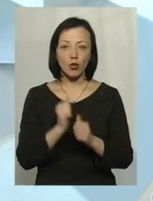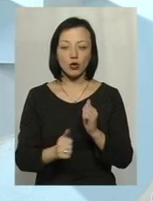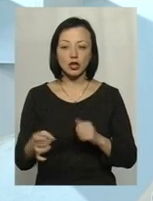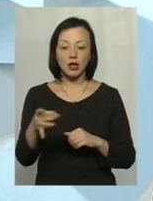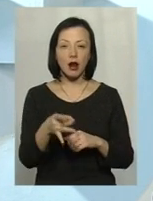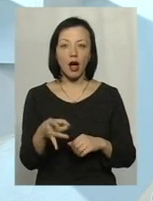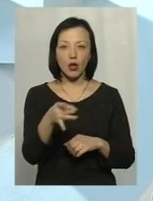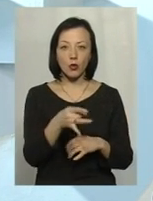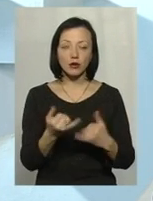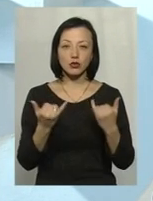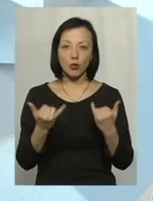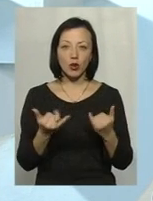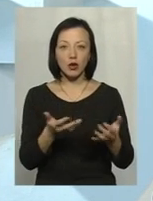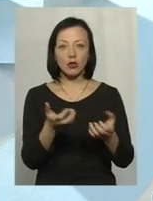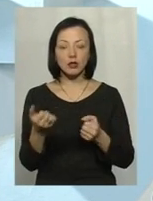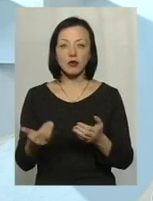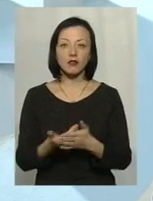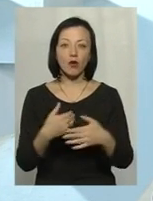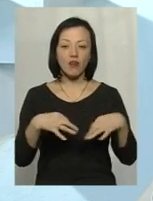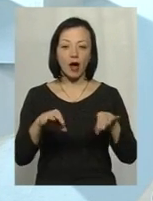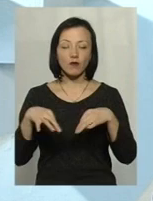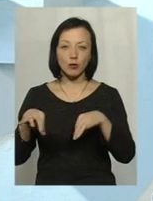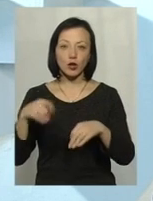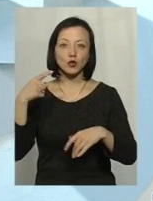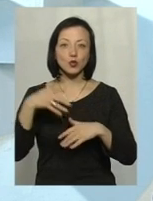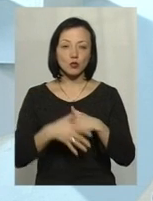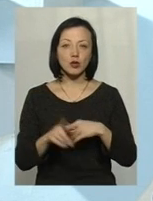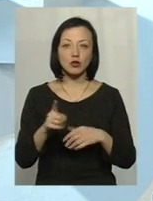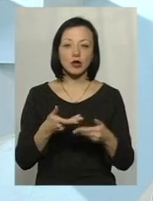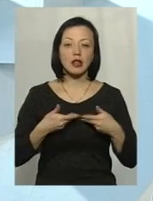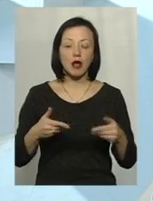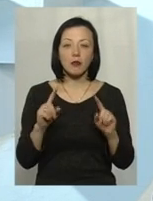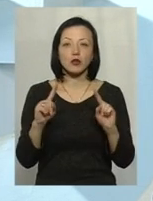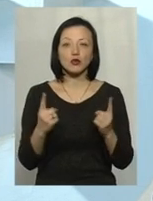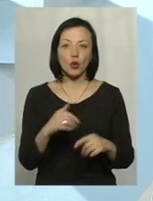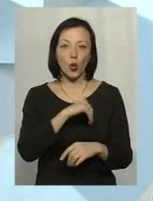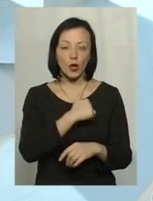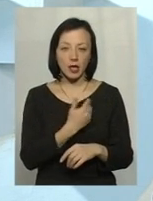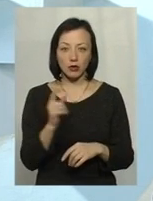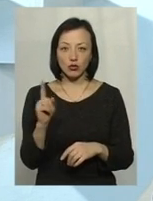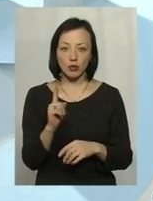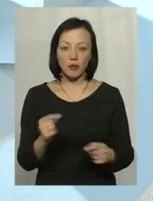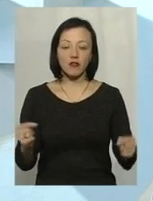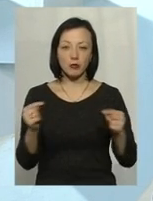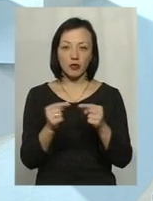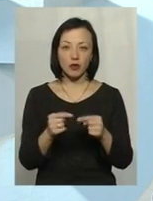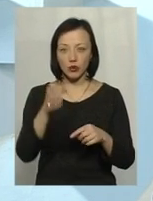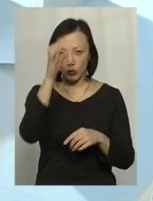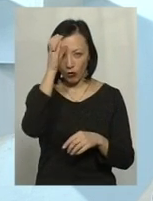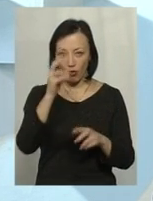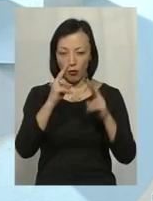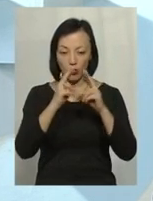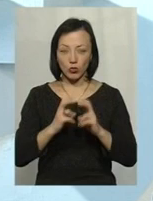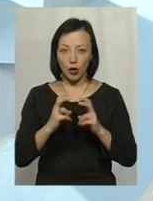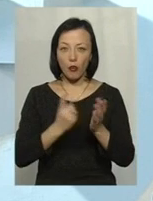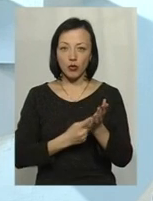район сьогодні отримав новий автомобіль. Зрозуміло, що нам би дуже хотілося, щоб відповідно до науково-обґрунтованих норм